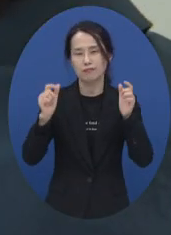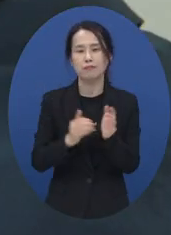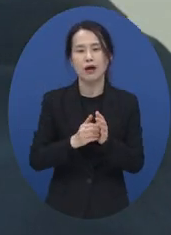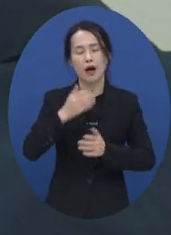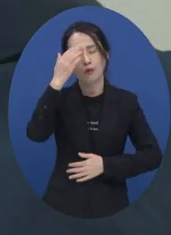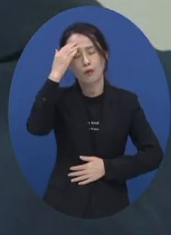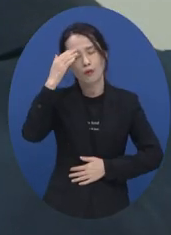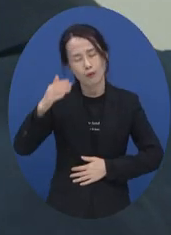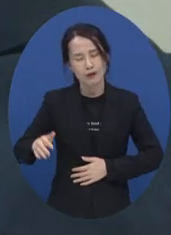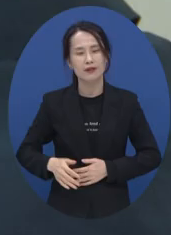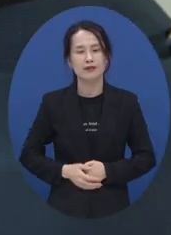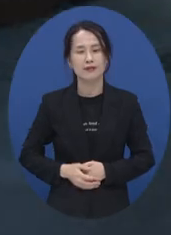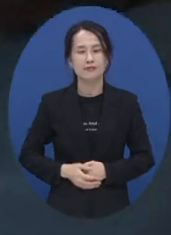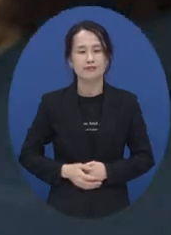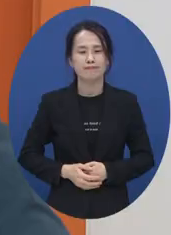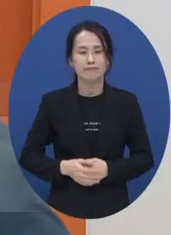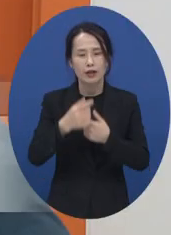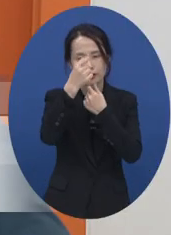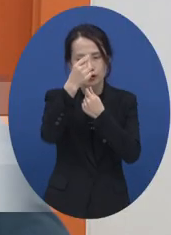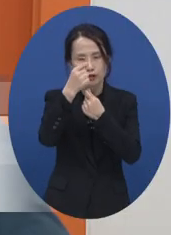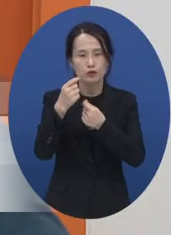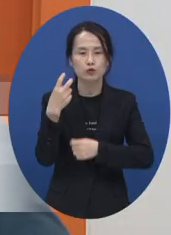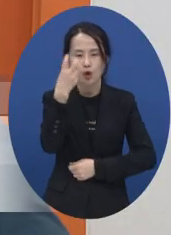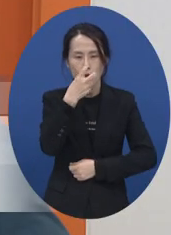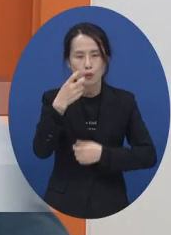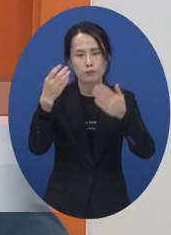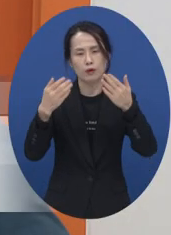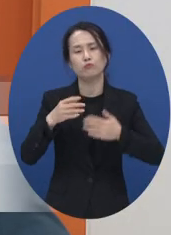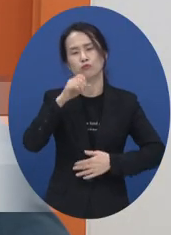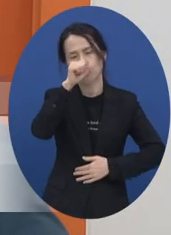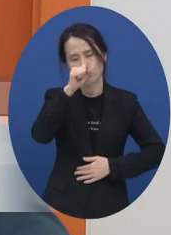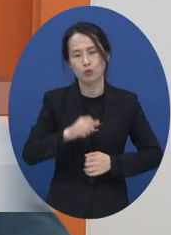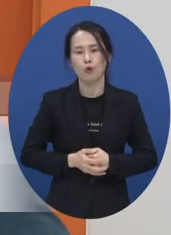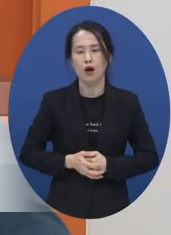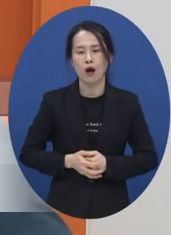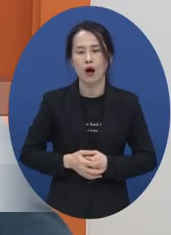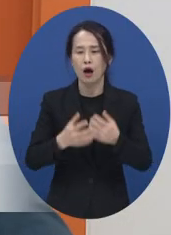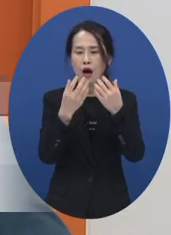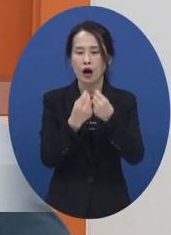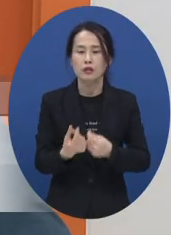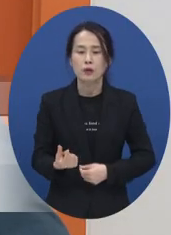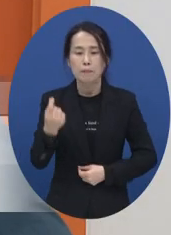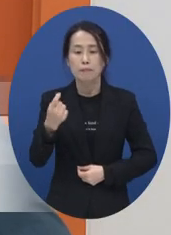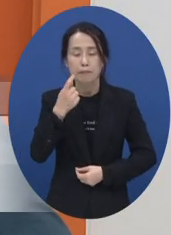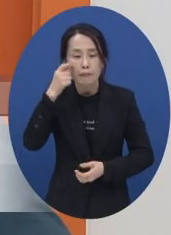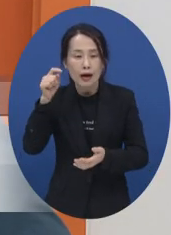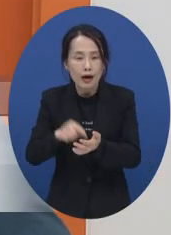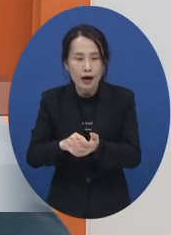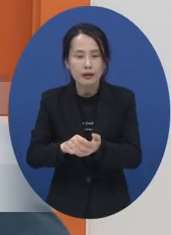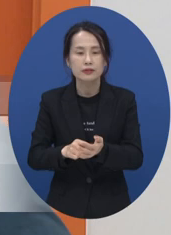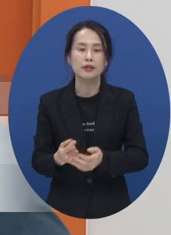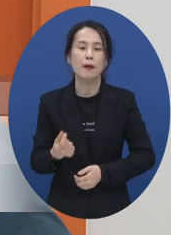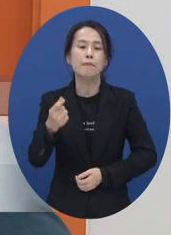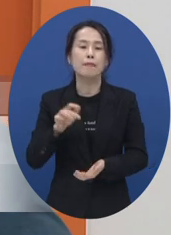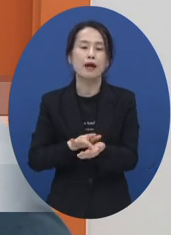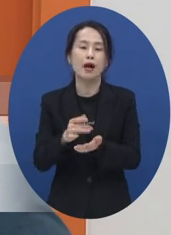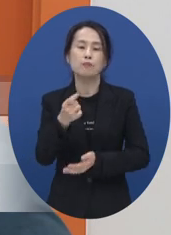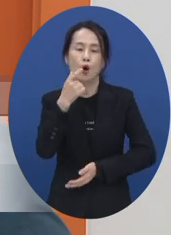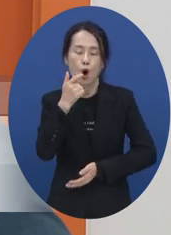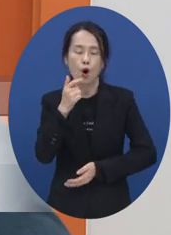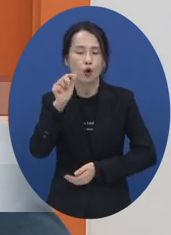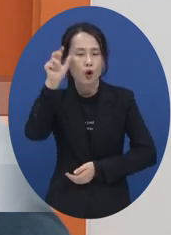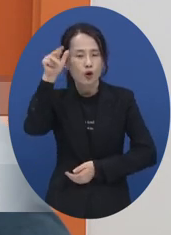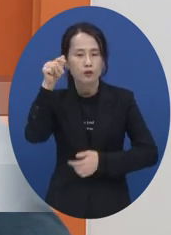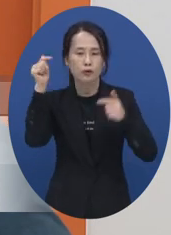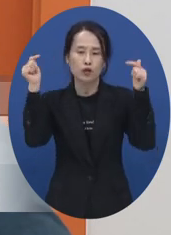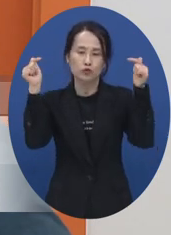받고 한시름 놓게 됐습니다. 정기적으로 받으면 좋죠. 뭐 예를 들어 초기에 왔으면 초기 빨리